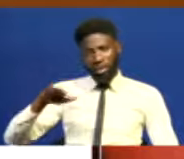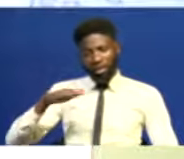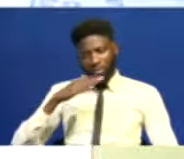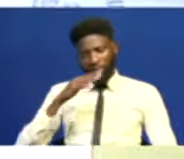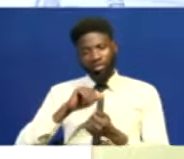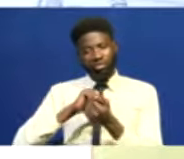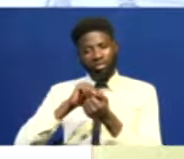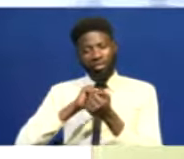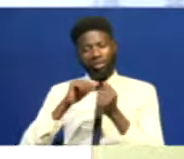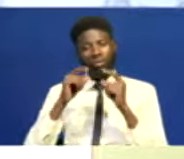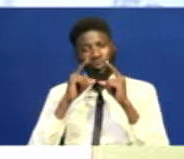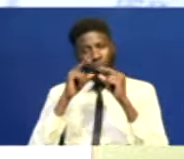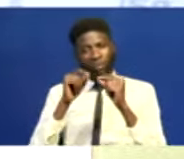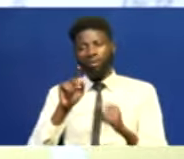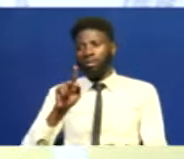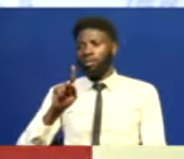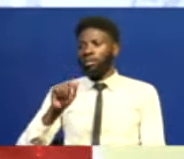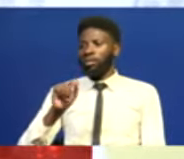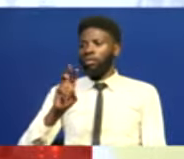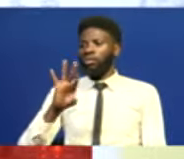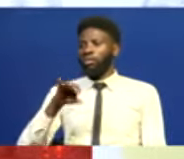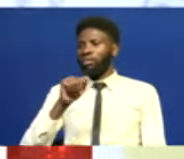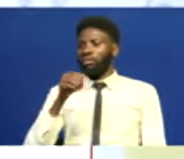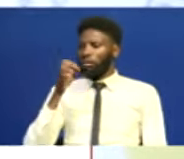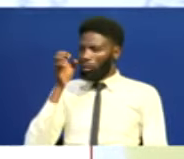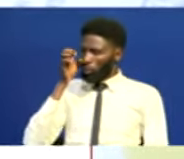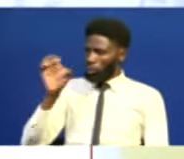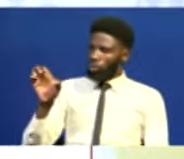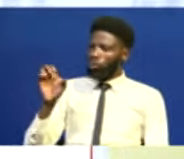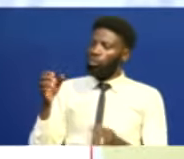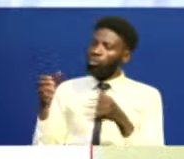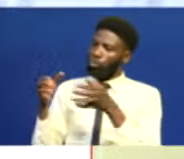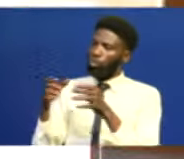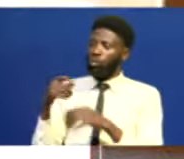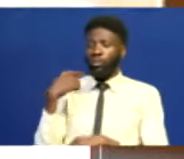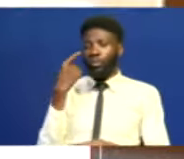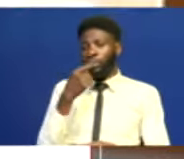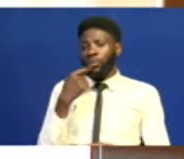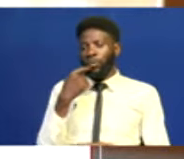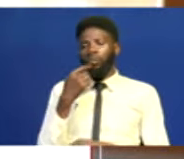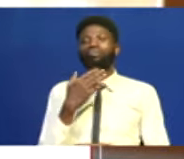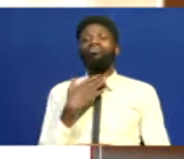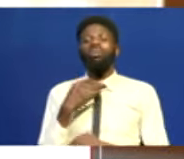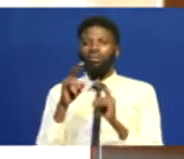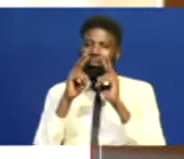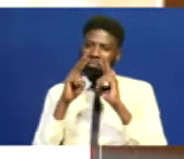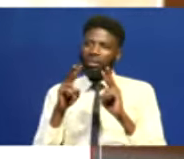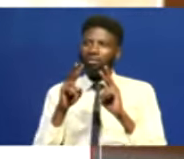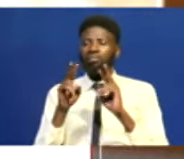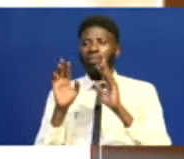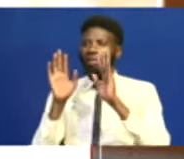Kawira amewapuuza wapatanishi wa amani na kuanzisha kampeni ya kumharibia jina.